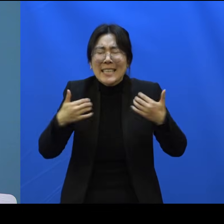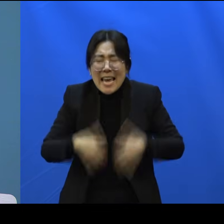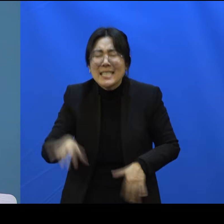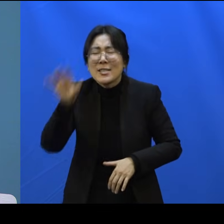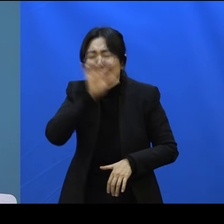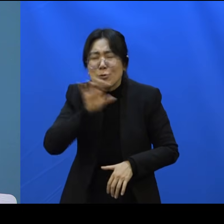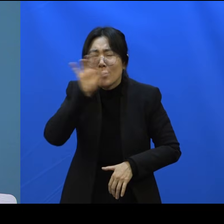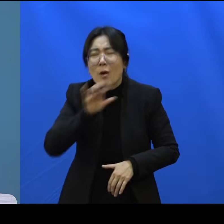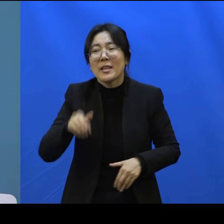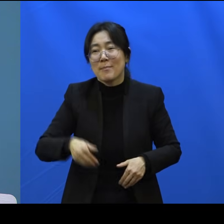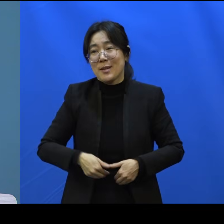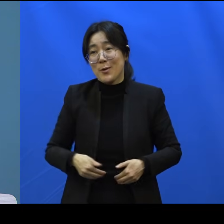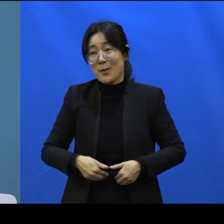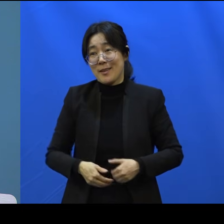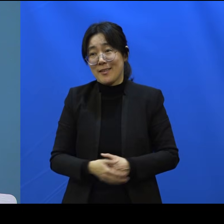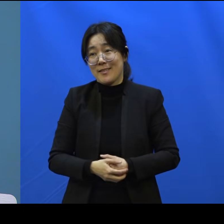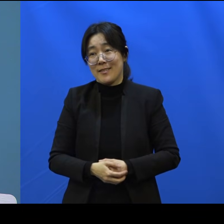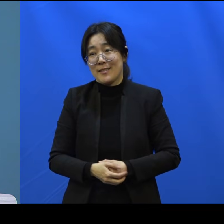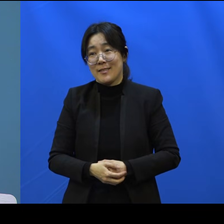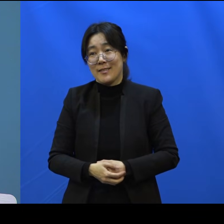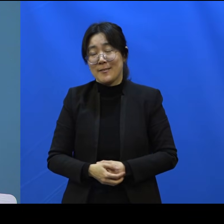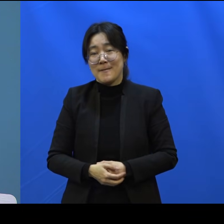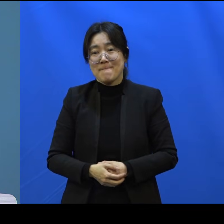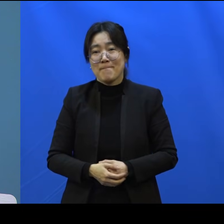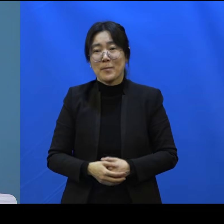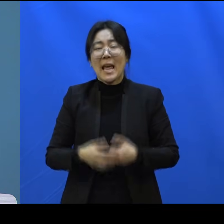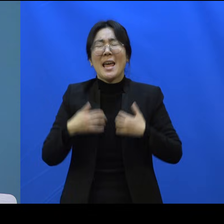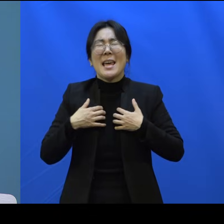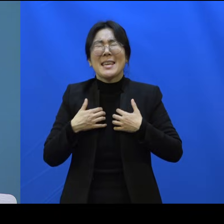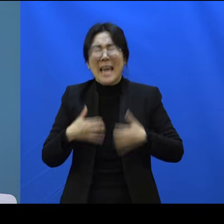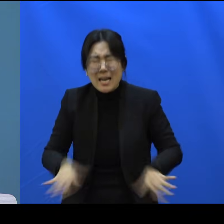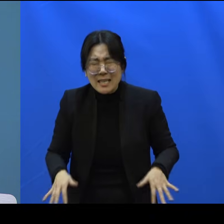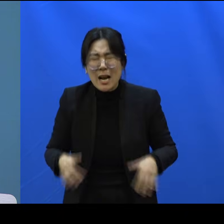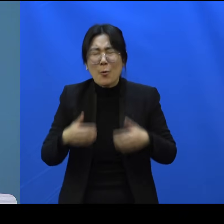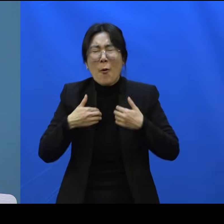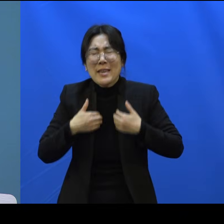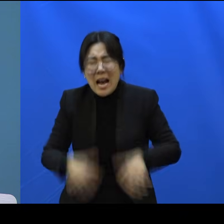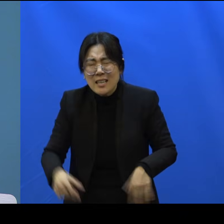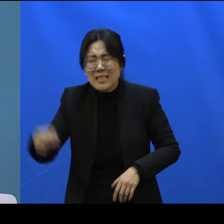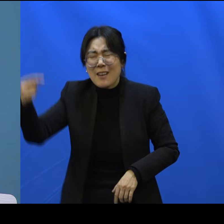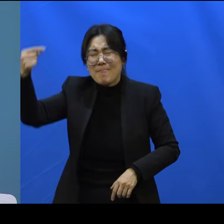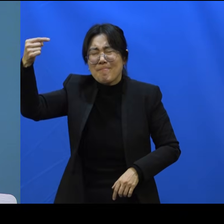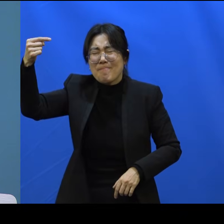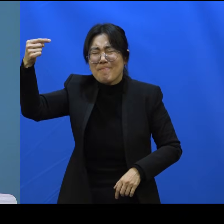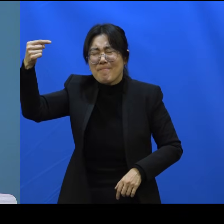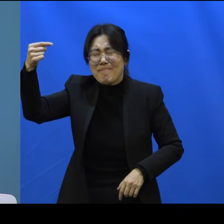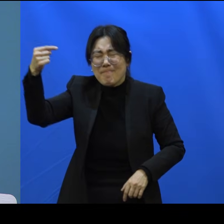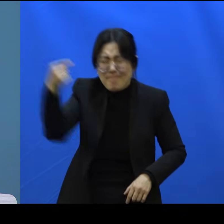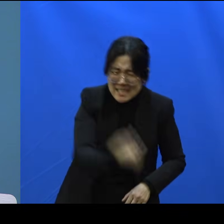덕분에, 바울이 어마어마하게 우리 대신해서 막 그냥 피땀 흘리 기도를 하고 얻어낸, 그죠?